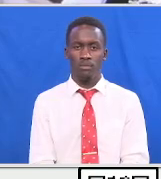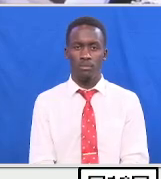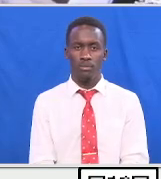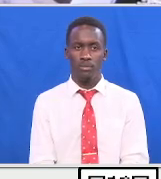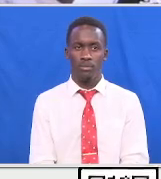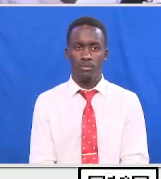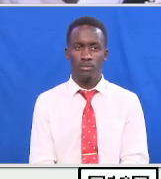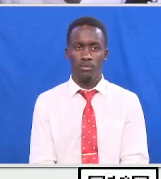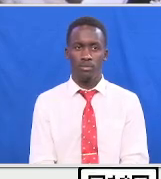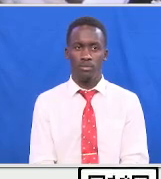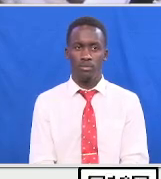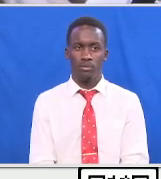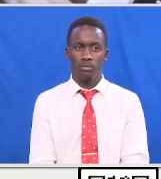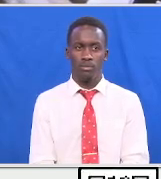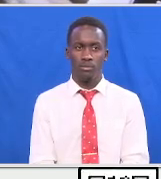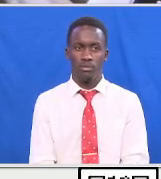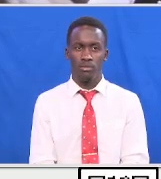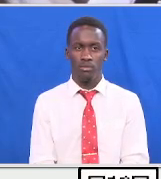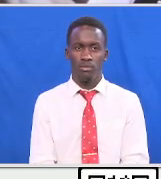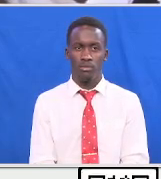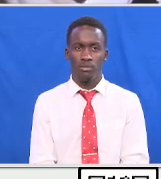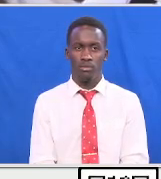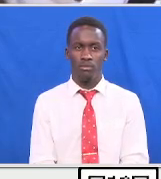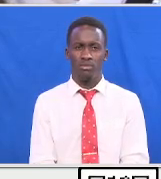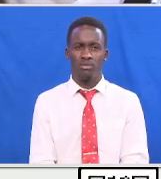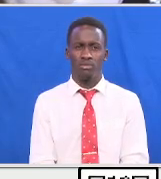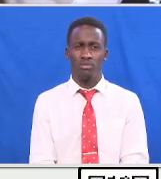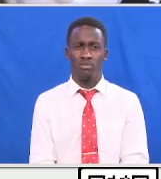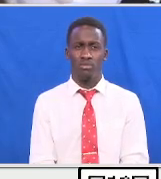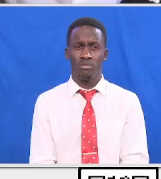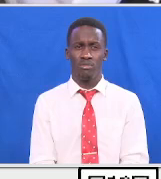mwaka moja, na si miaka tano.